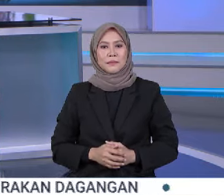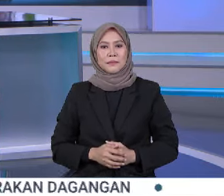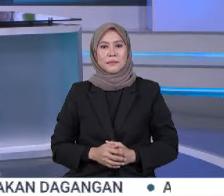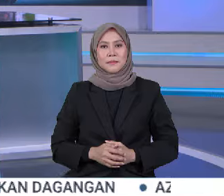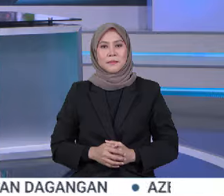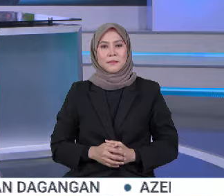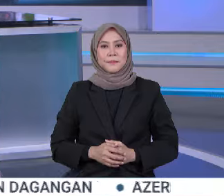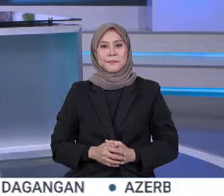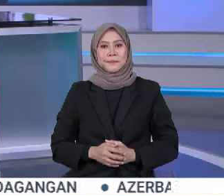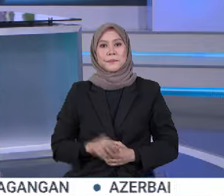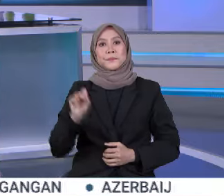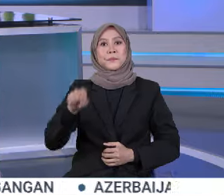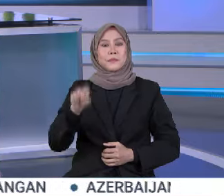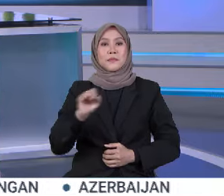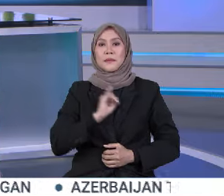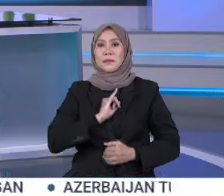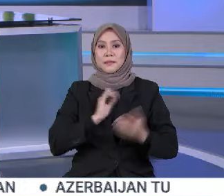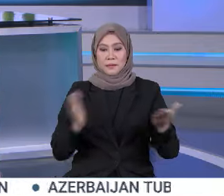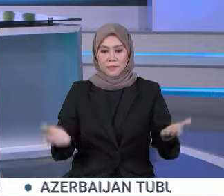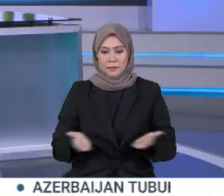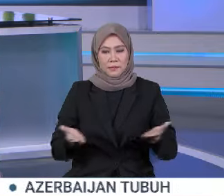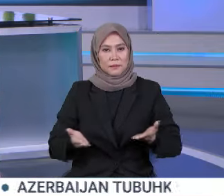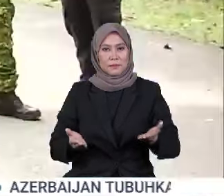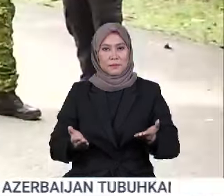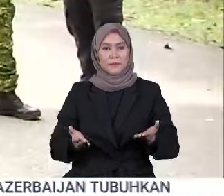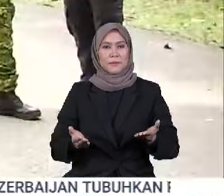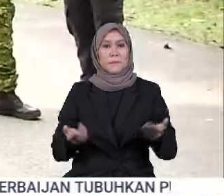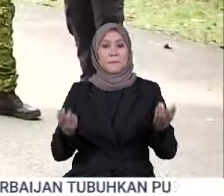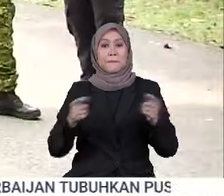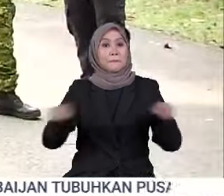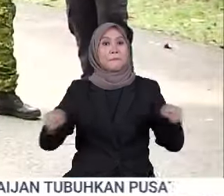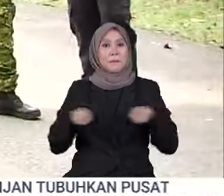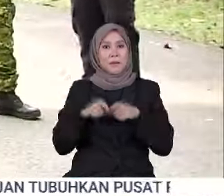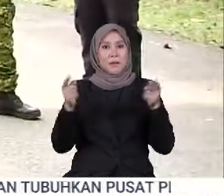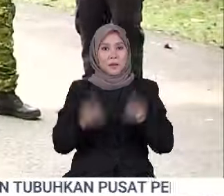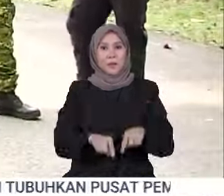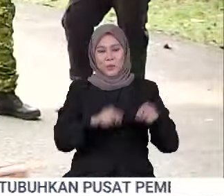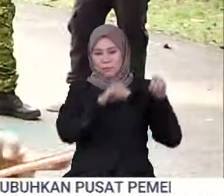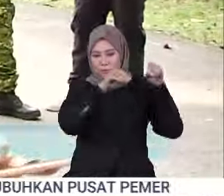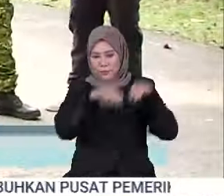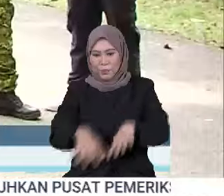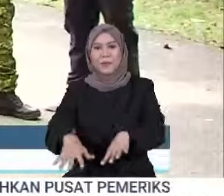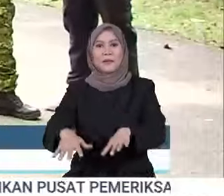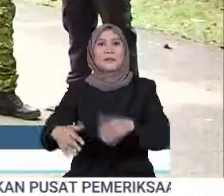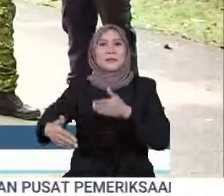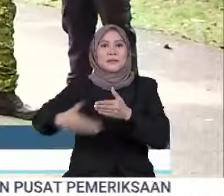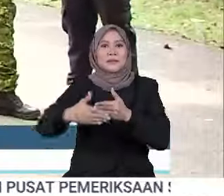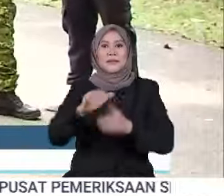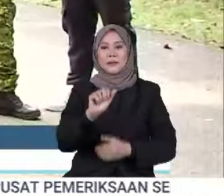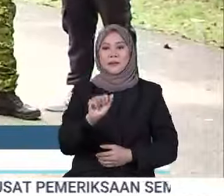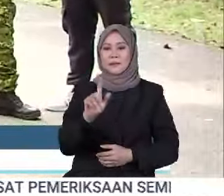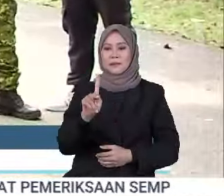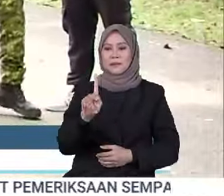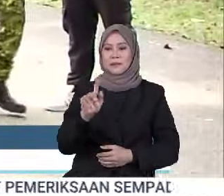Nasrun ya saya kini berada di lokasi kejadian tanah runtuh di depan akademi